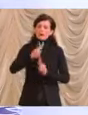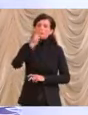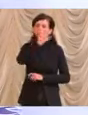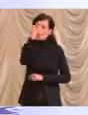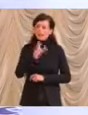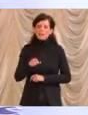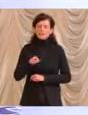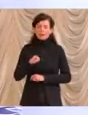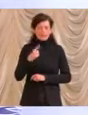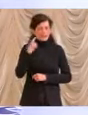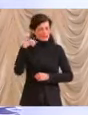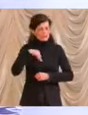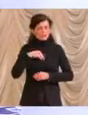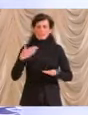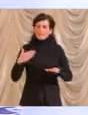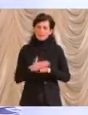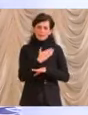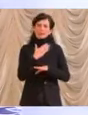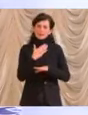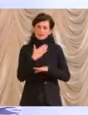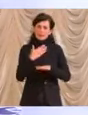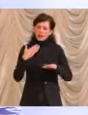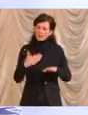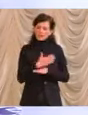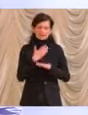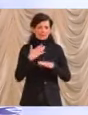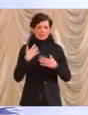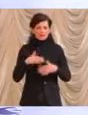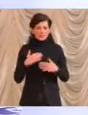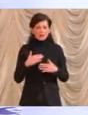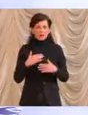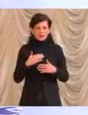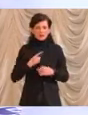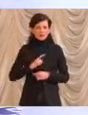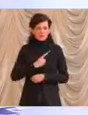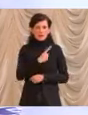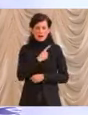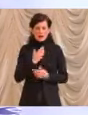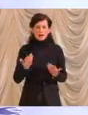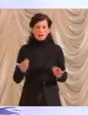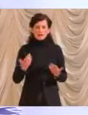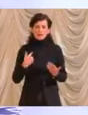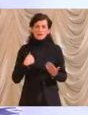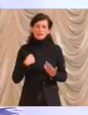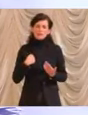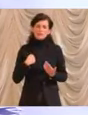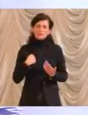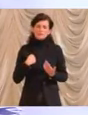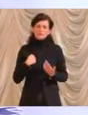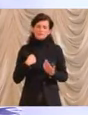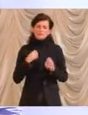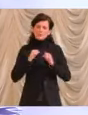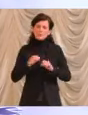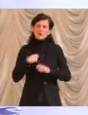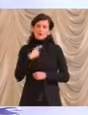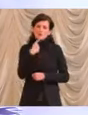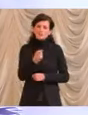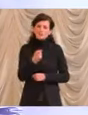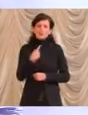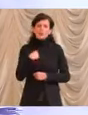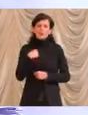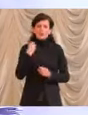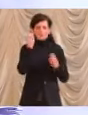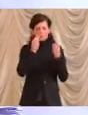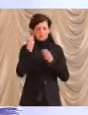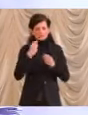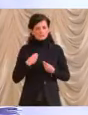una ferita che non potremo mai dimenticare. Quindi, come prima cosa, permettetemi di volgere un commosso pensiero e